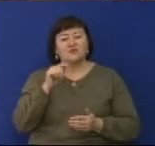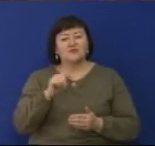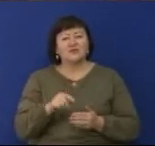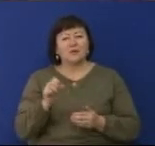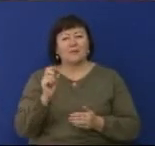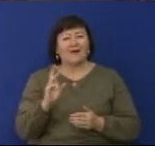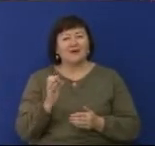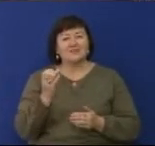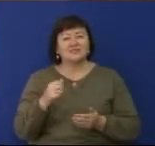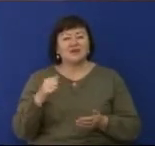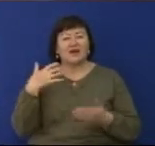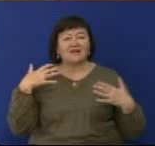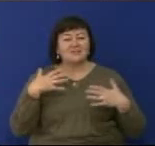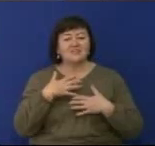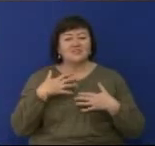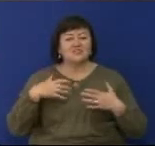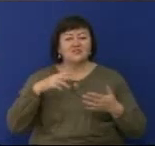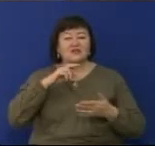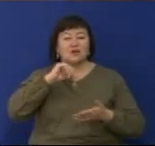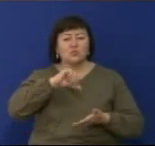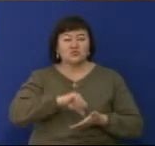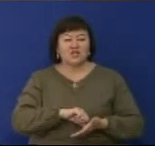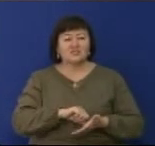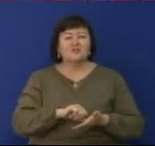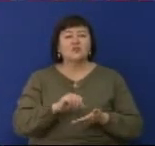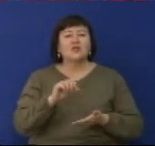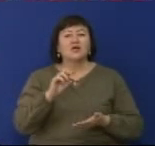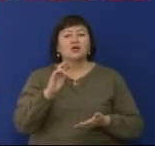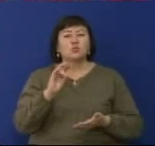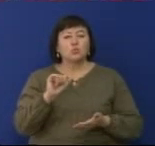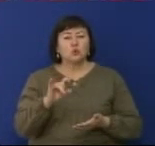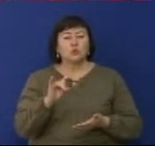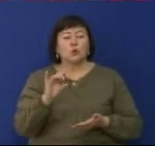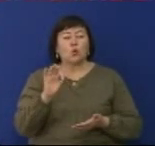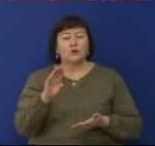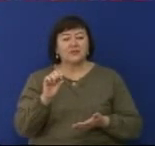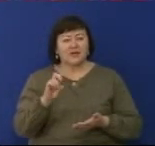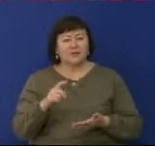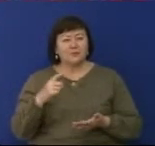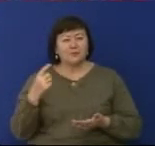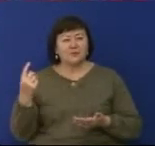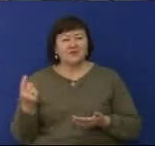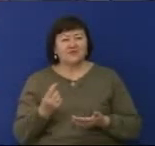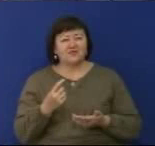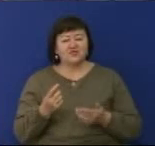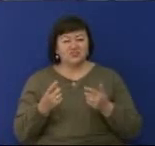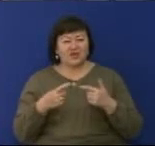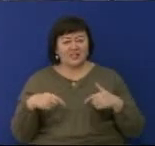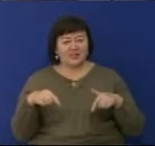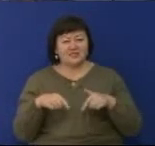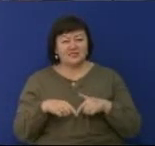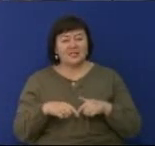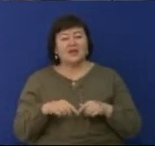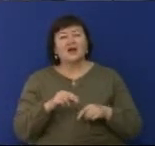городской филиал партии нур отан депутаты областного и городского маслихата в первичные партийные организации предприятий и учреждений